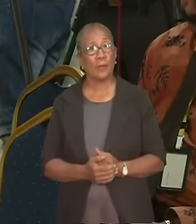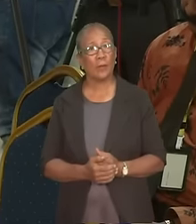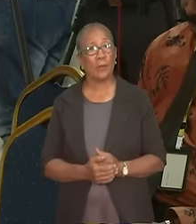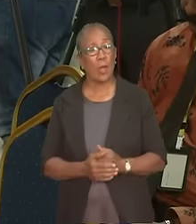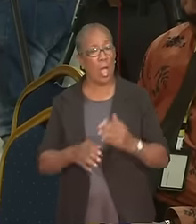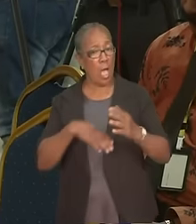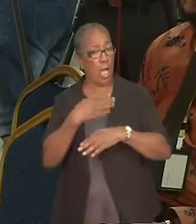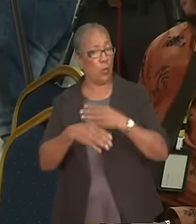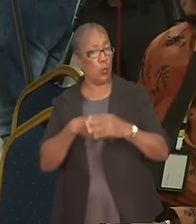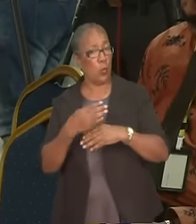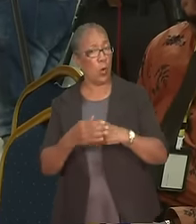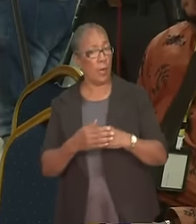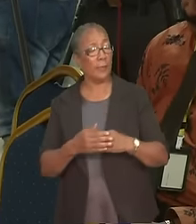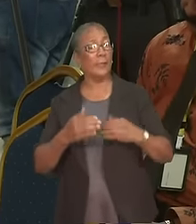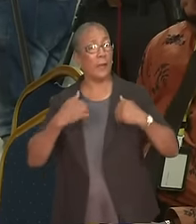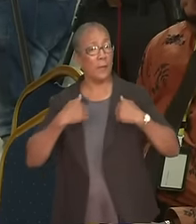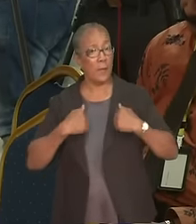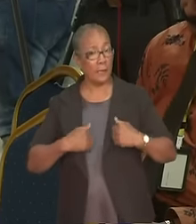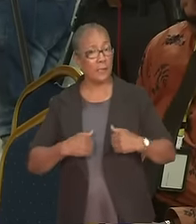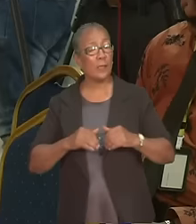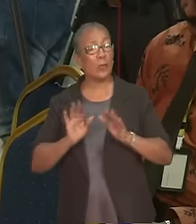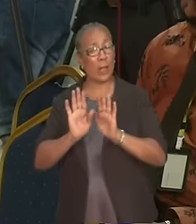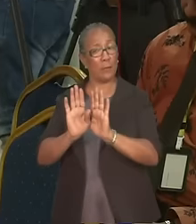worden deze mensen werk beschermd?